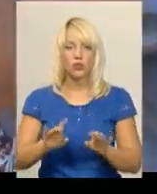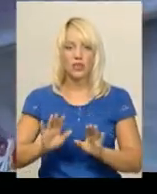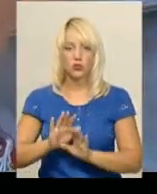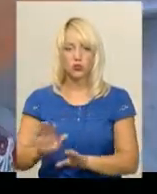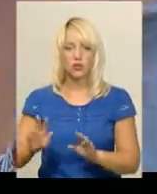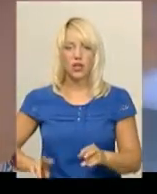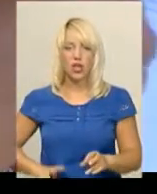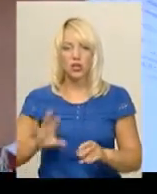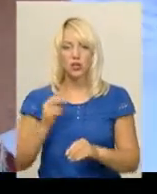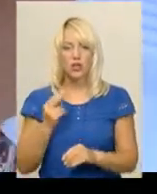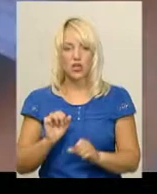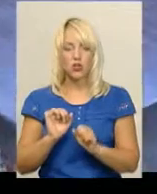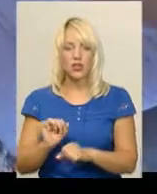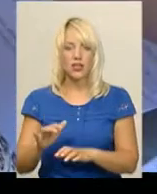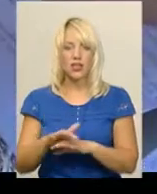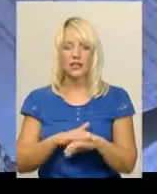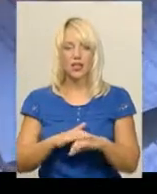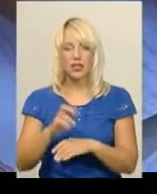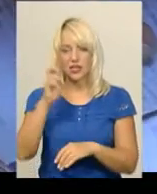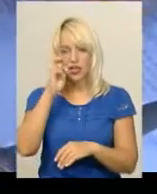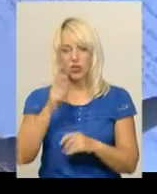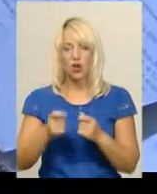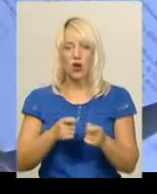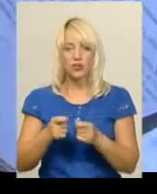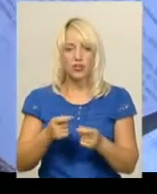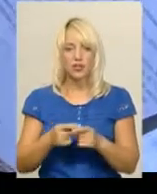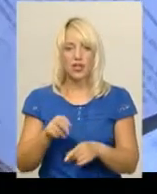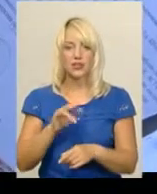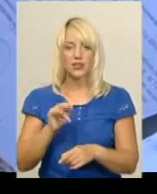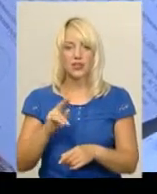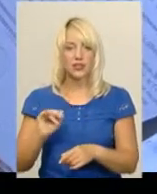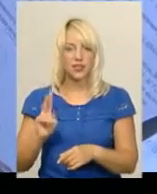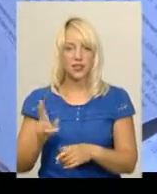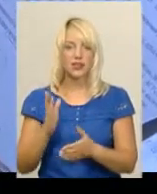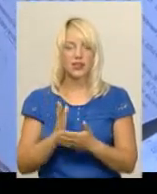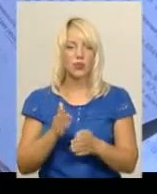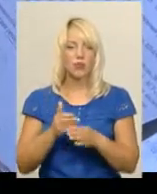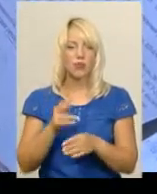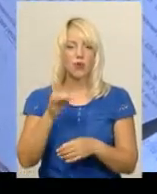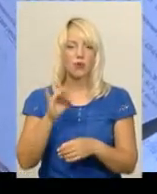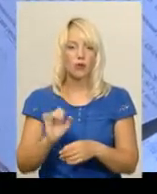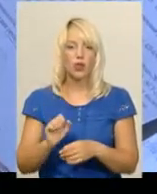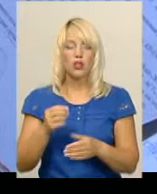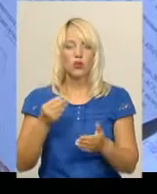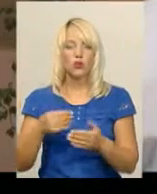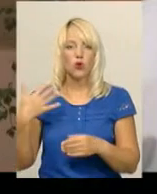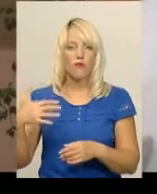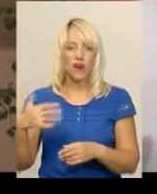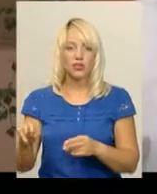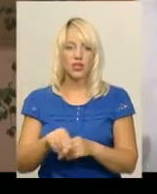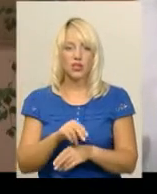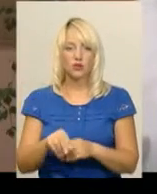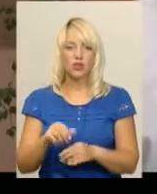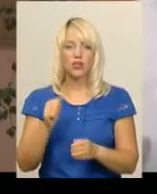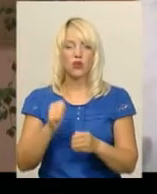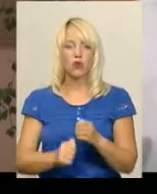департаменту соціального захисту населення обласної державної адміністрації Микола Дідик. У ній є й про допомогу на дороговартісне лікування. З кожним